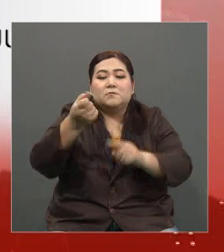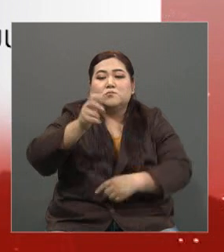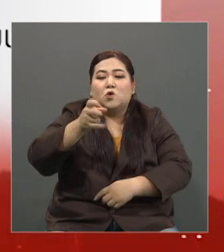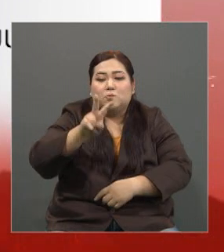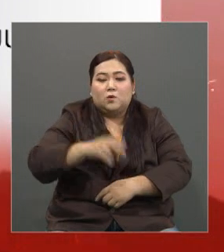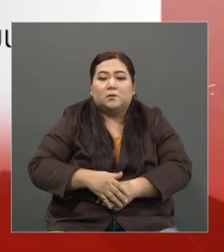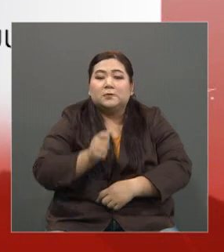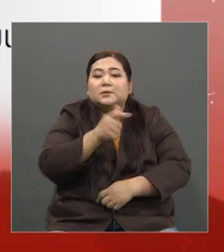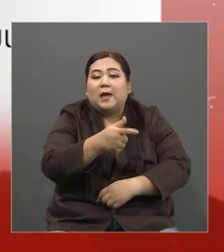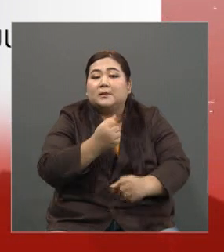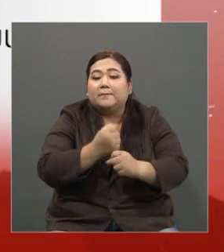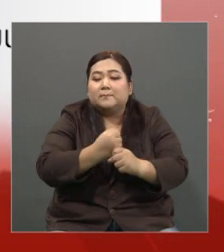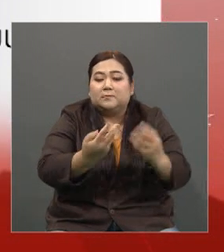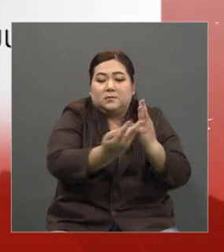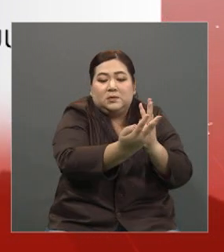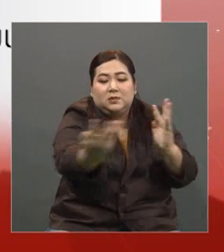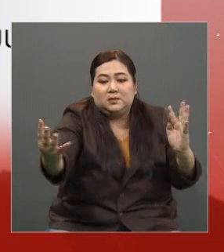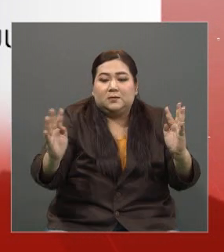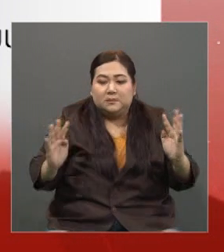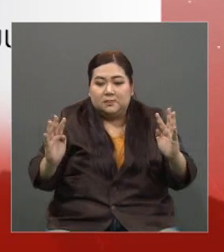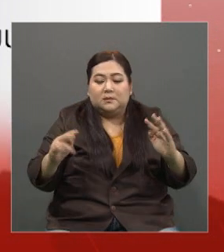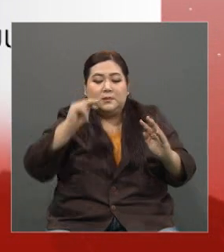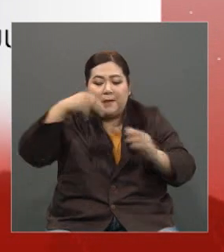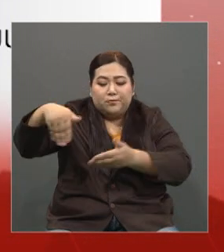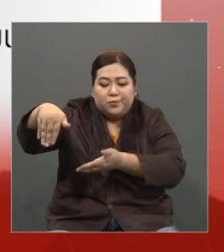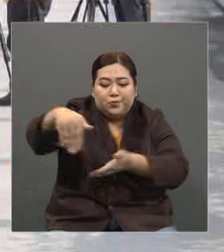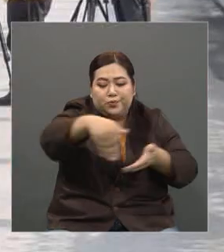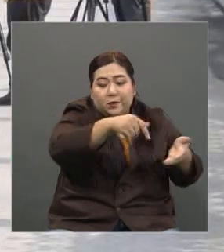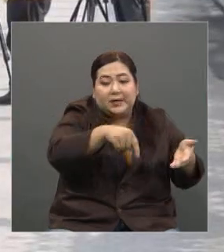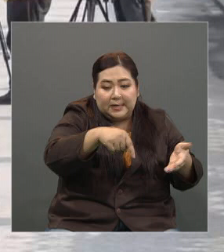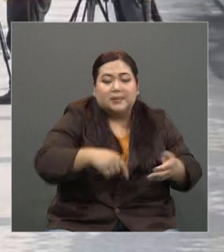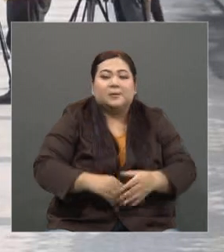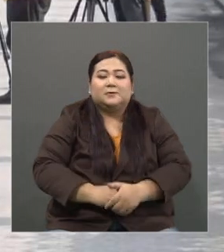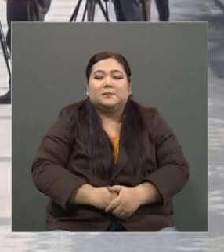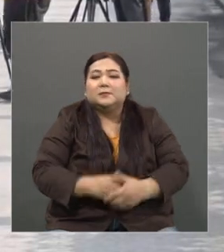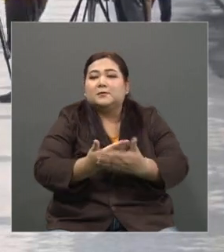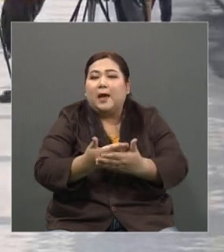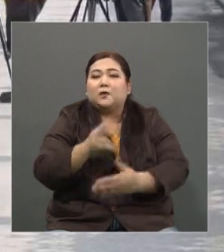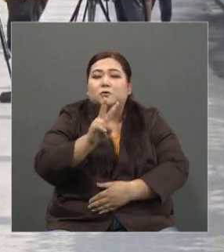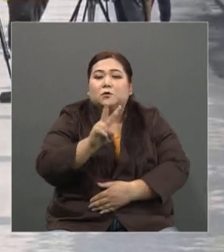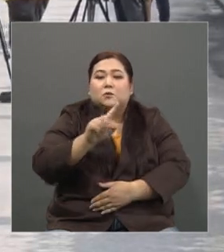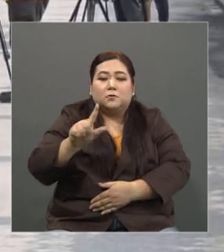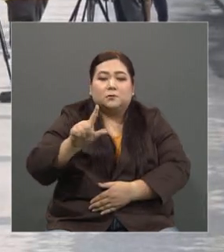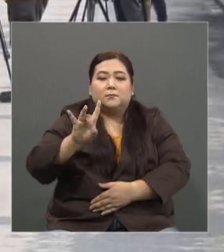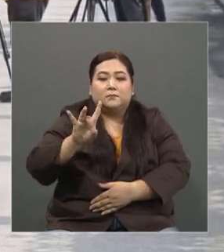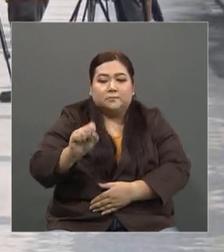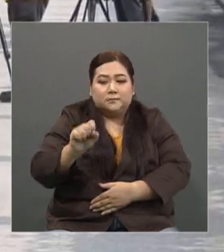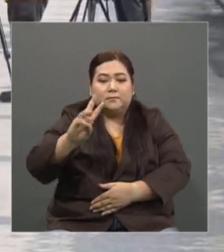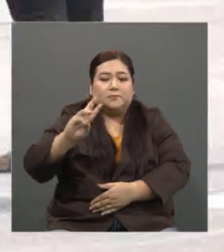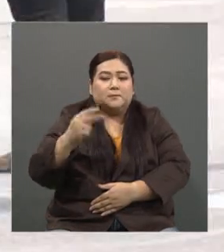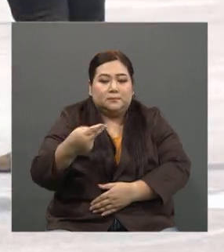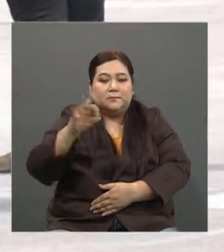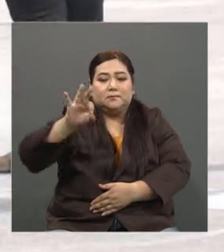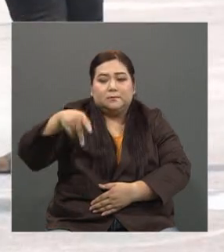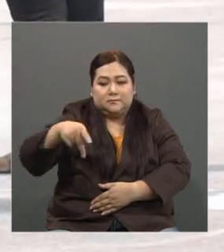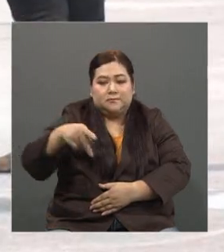การจ้างปรบปุงรัวริมครองหังตึไทยคู่ฟ้าอีก 1 งานในวงเงิน 2,869,